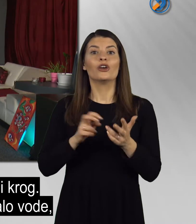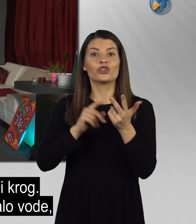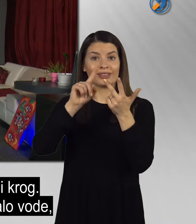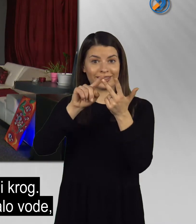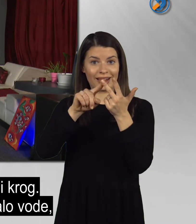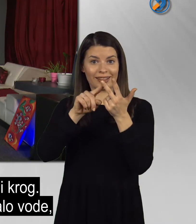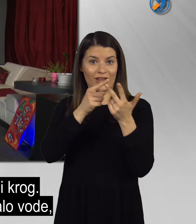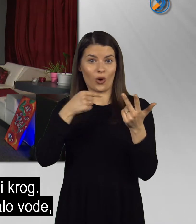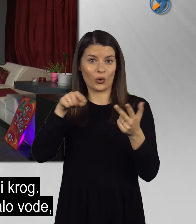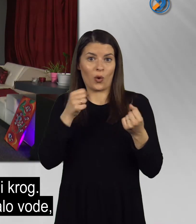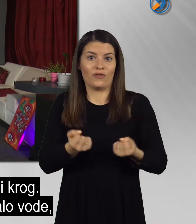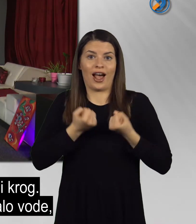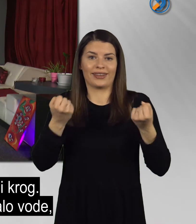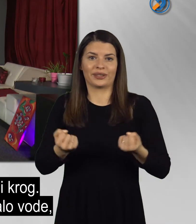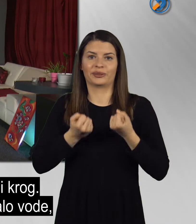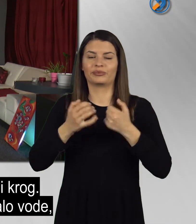Čaka nas še tretji krog.